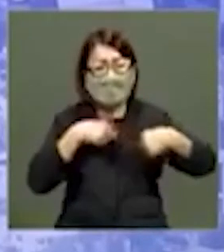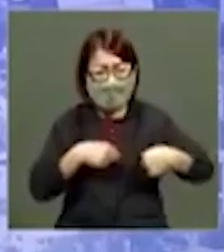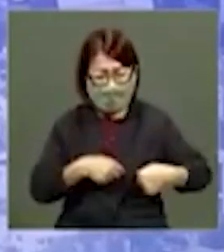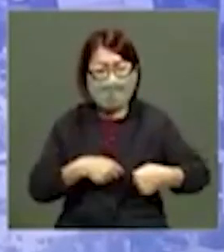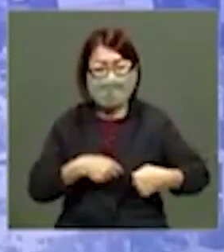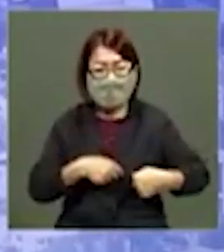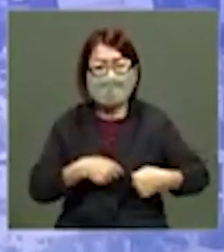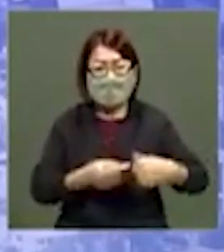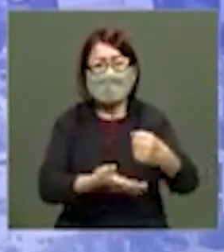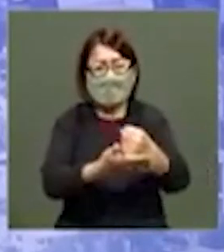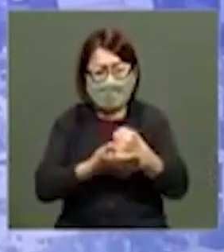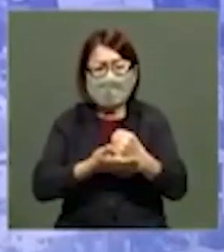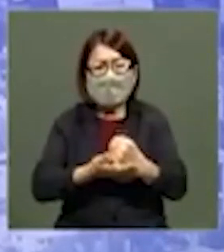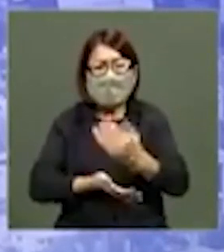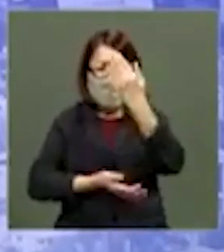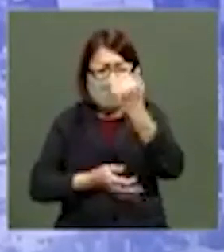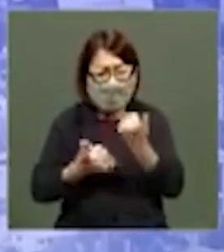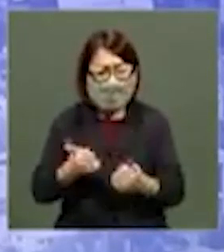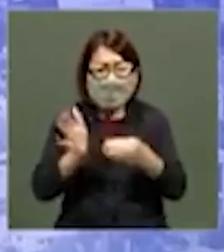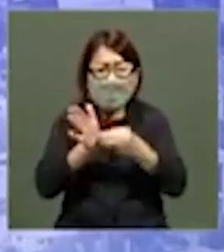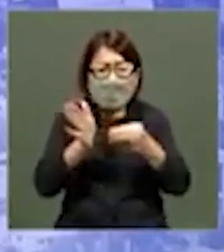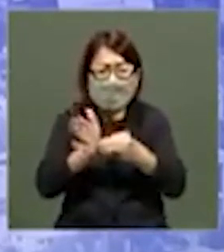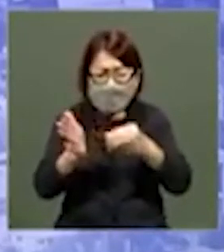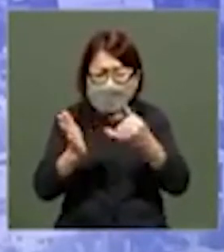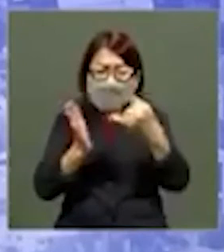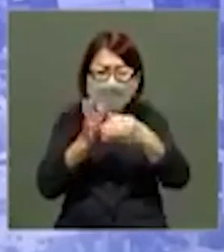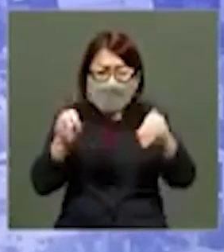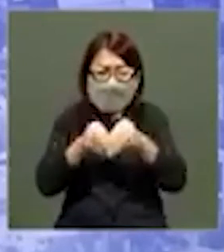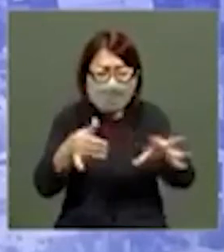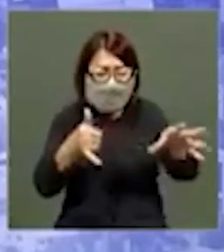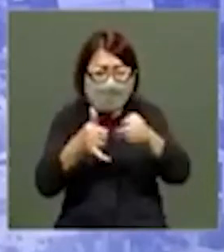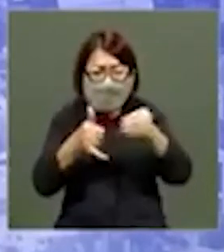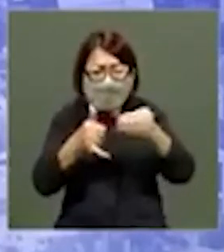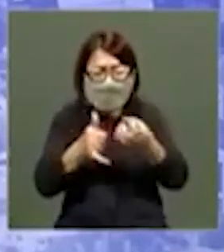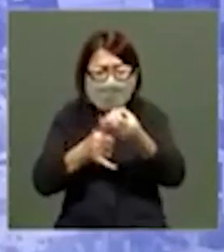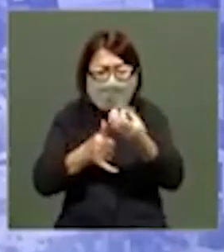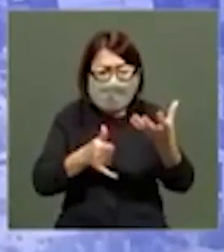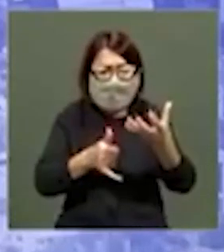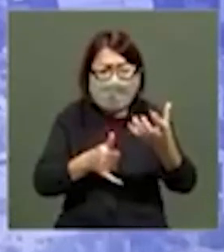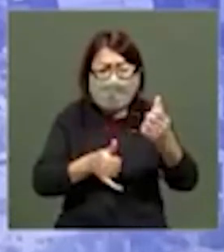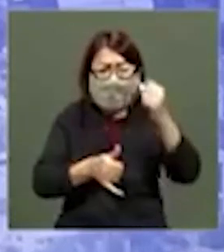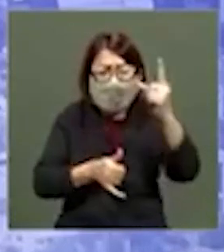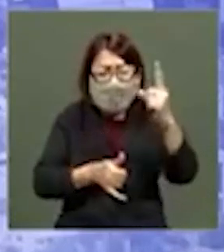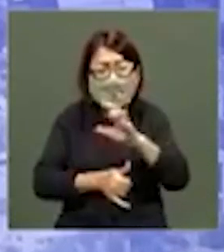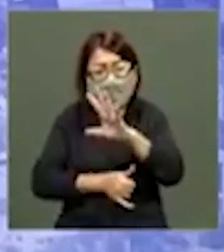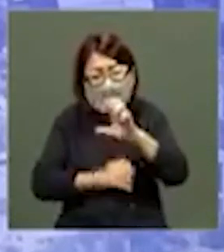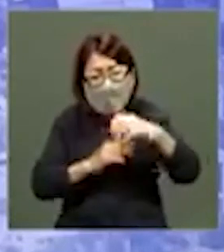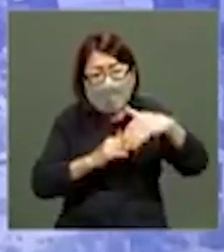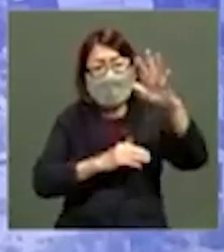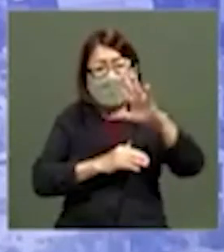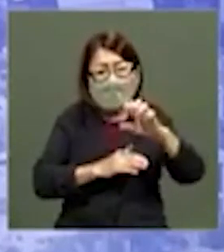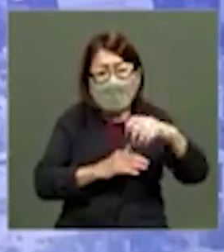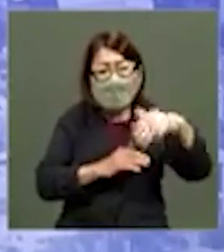สามาช่วยกันครับเพราะว่าผู้ป่วยเพิ่มขึ้นวันละประมาณ500ถึงประมาณ500คนโดยเฉลี่ยเนี่ยนะครับจะ